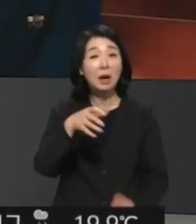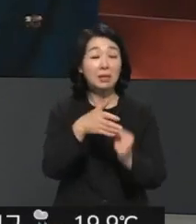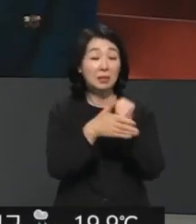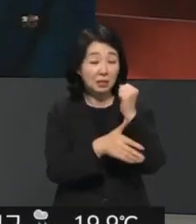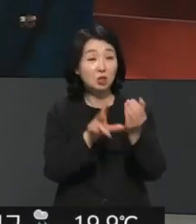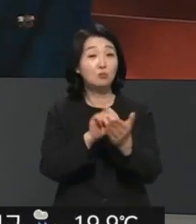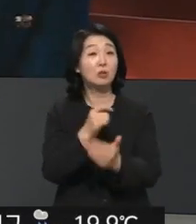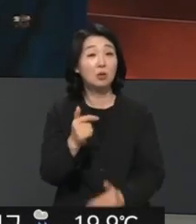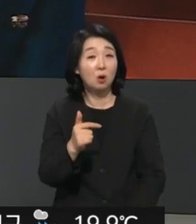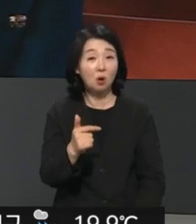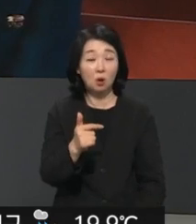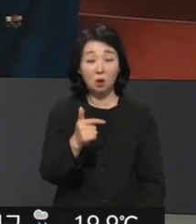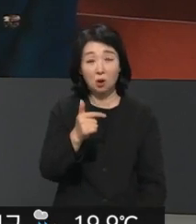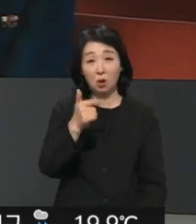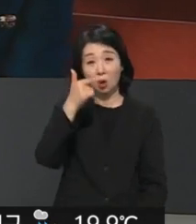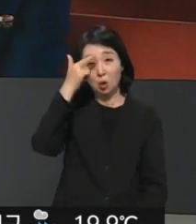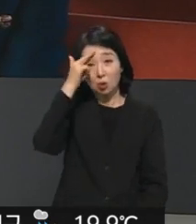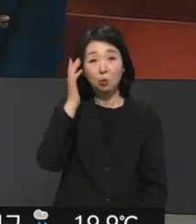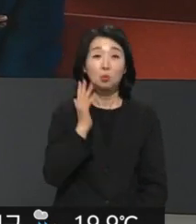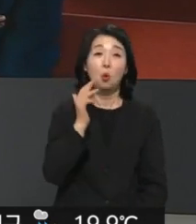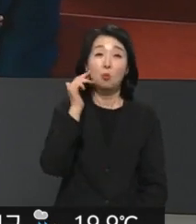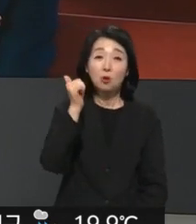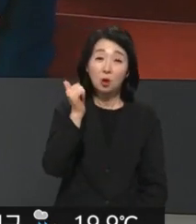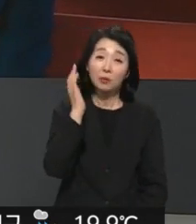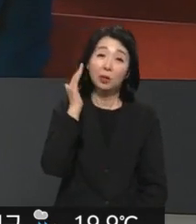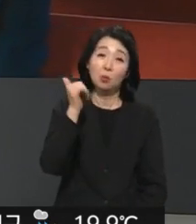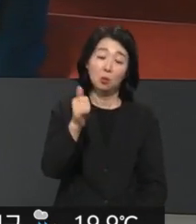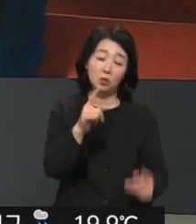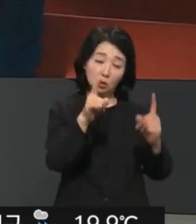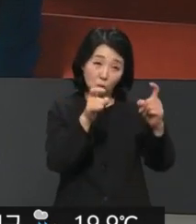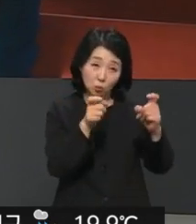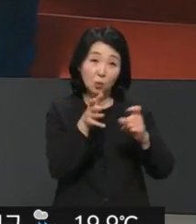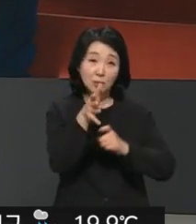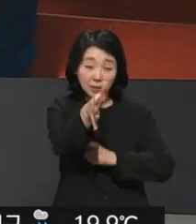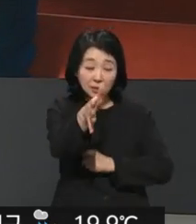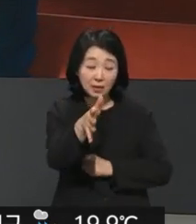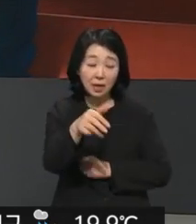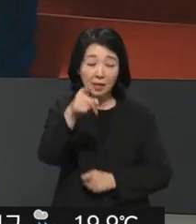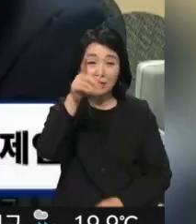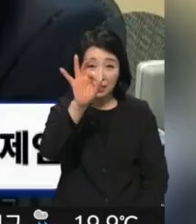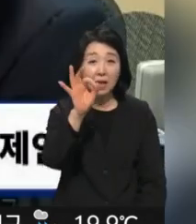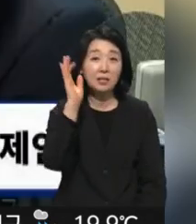고 노무현 전 대통령의 전속 사진사였던 장철영 씨의 이야기입니다.